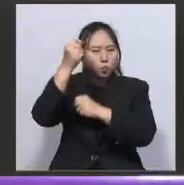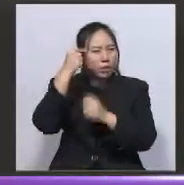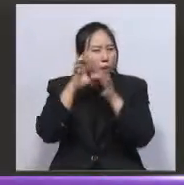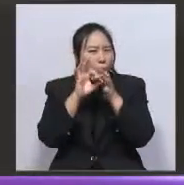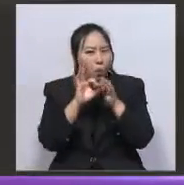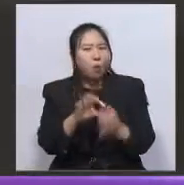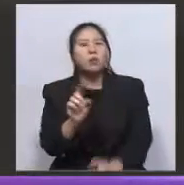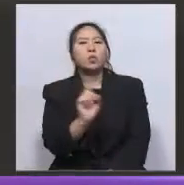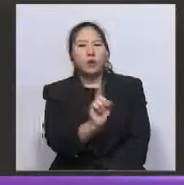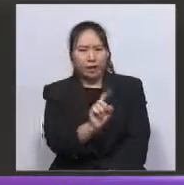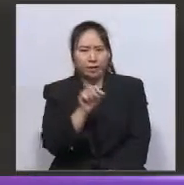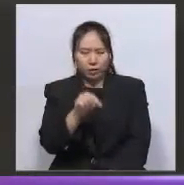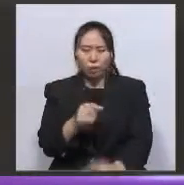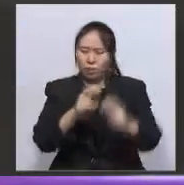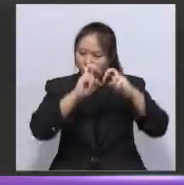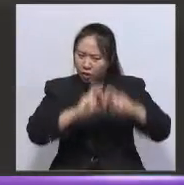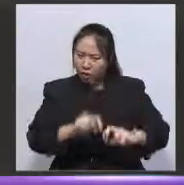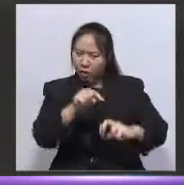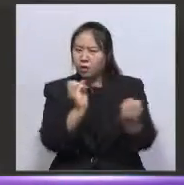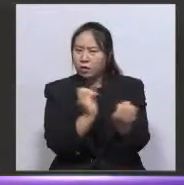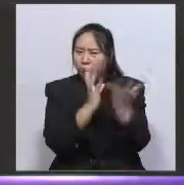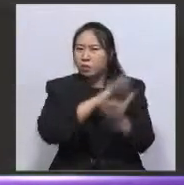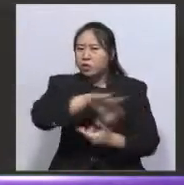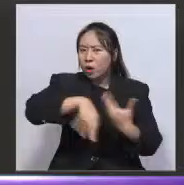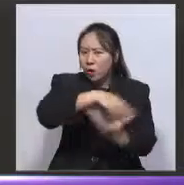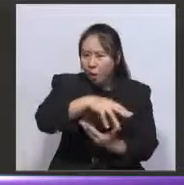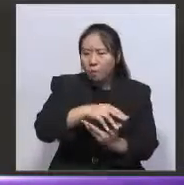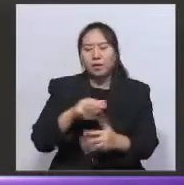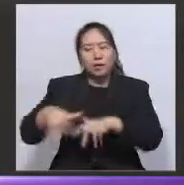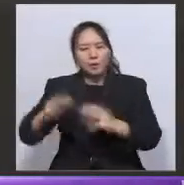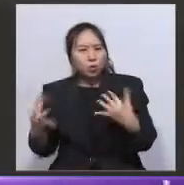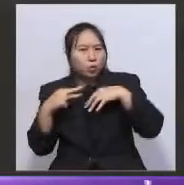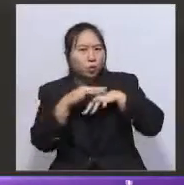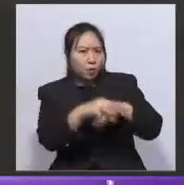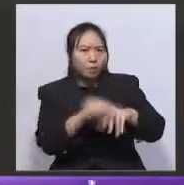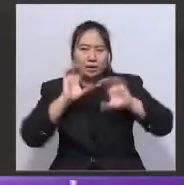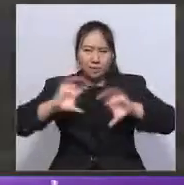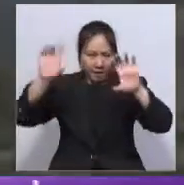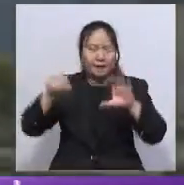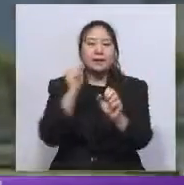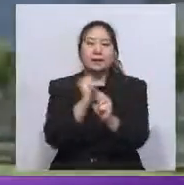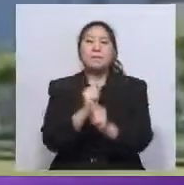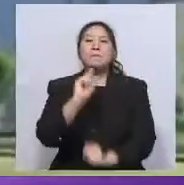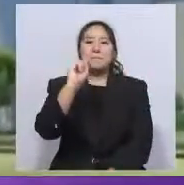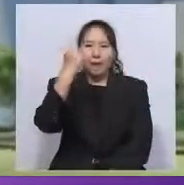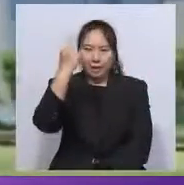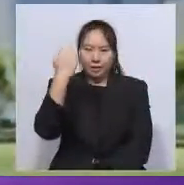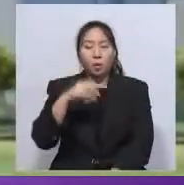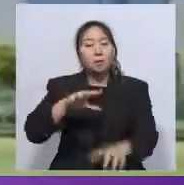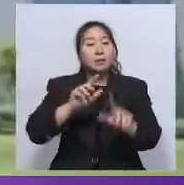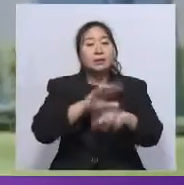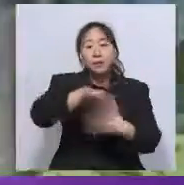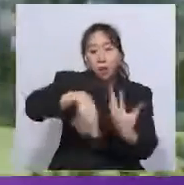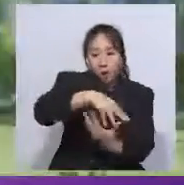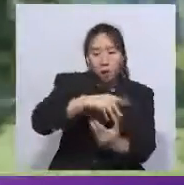ลวิเคราะห์ผลกระทบสิ่งแวดล้อมกับการมีส่วนร่วมนั้นรัฐบาลจะให้ดำเนินการใหม่โดยให้จัดทำการประเมินสิ่ง